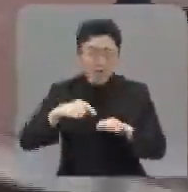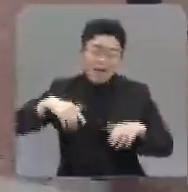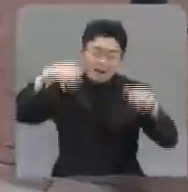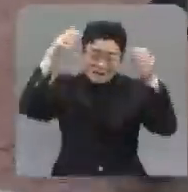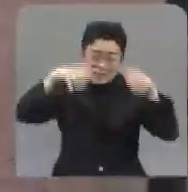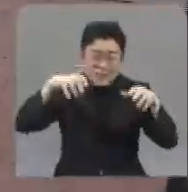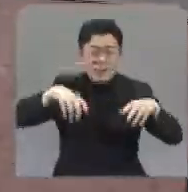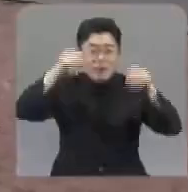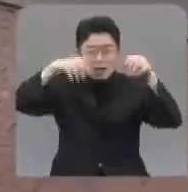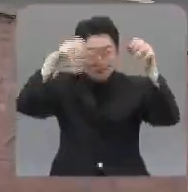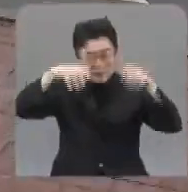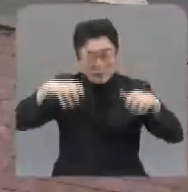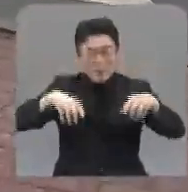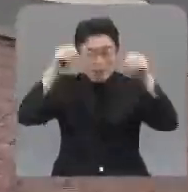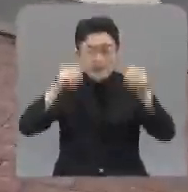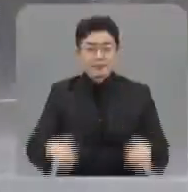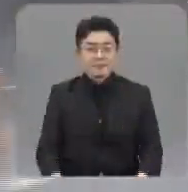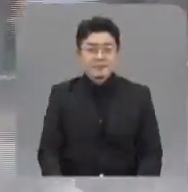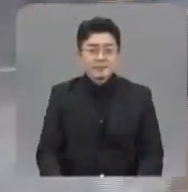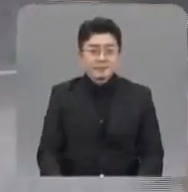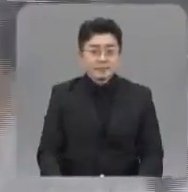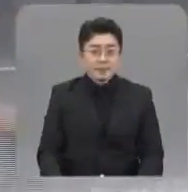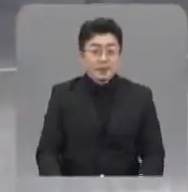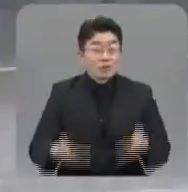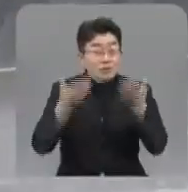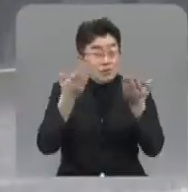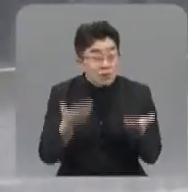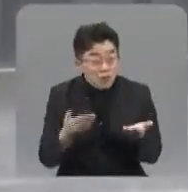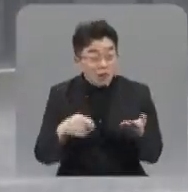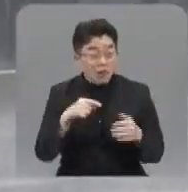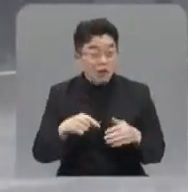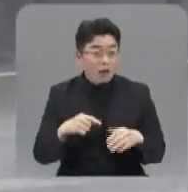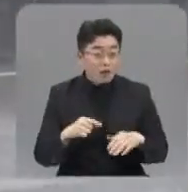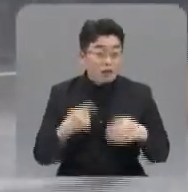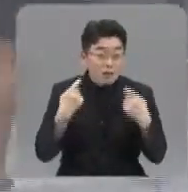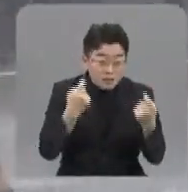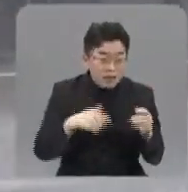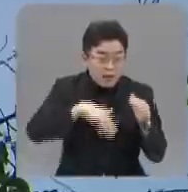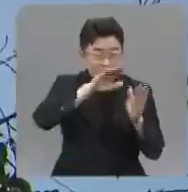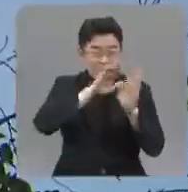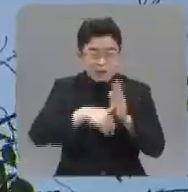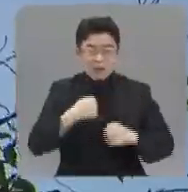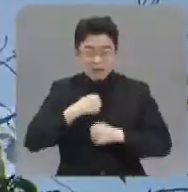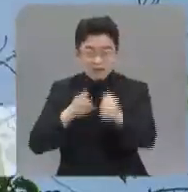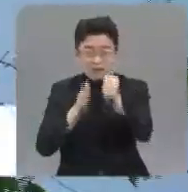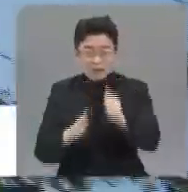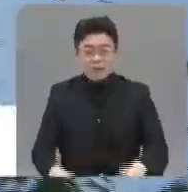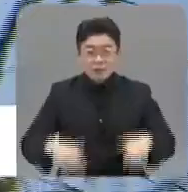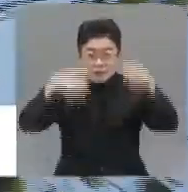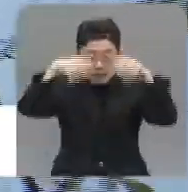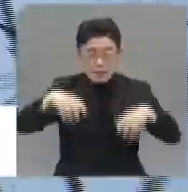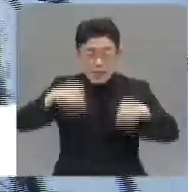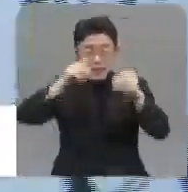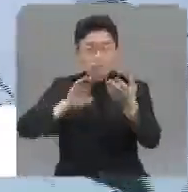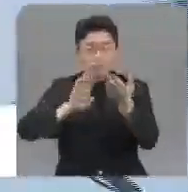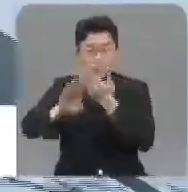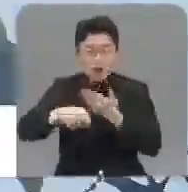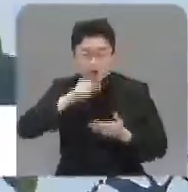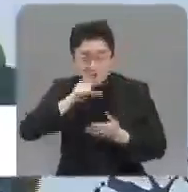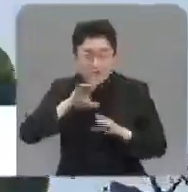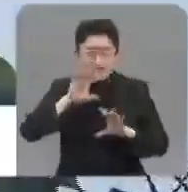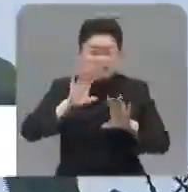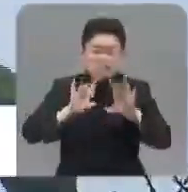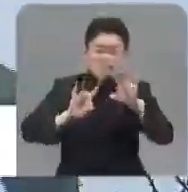températures ont avoisiné les 35 degrés aujourd'hui encore de fortes averses sont attendus ce qui nécessite une